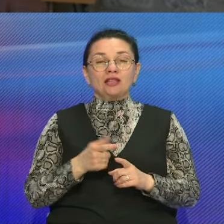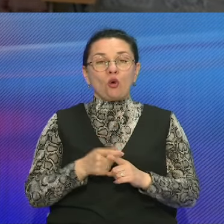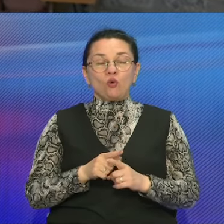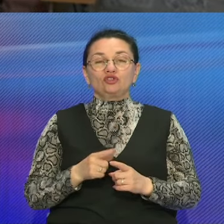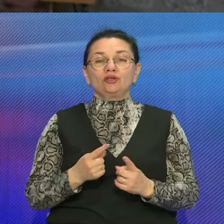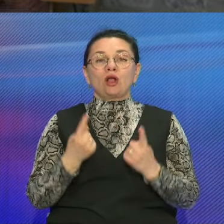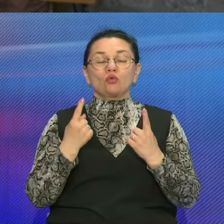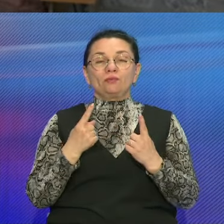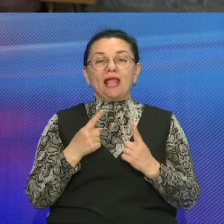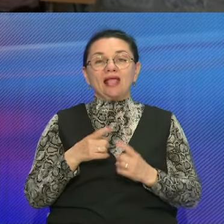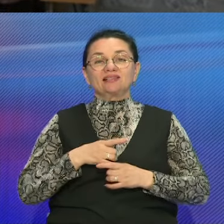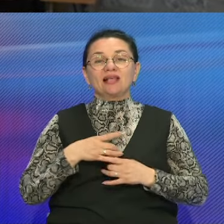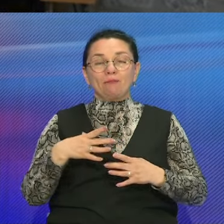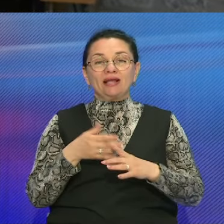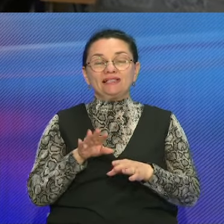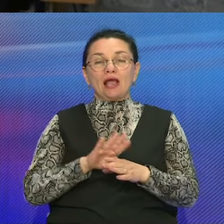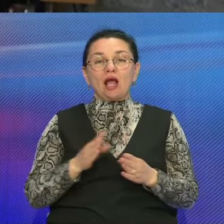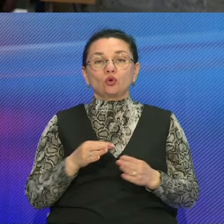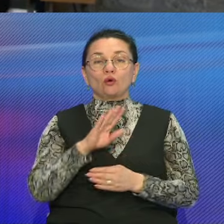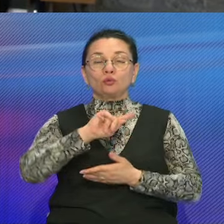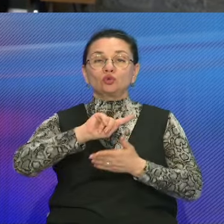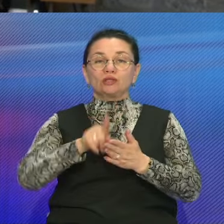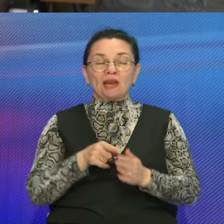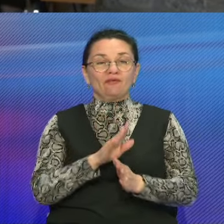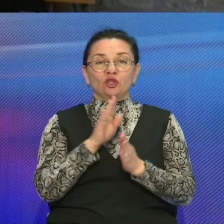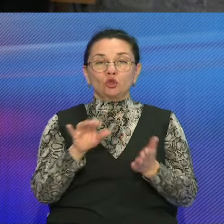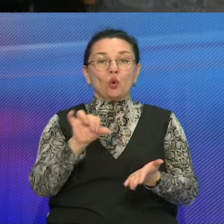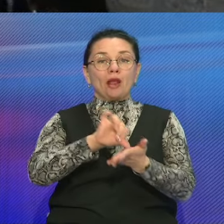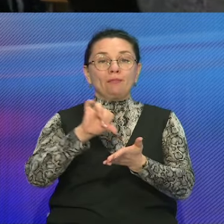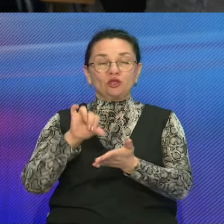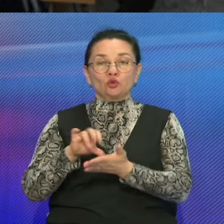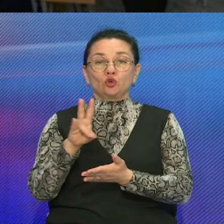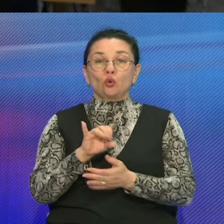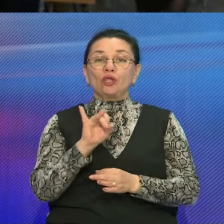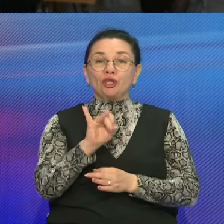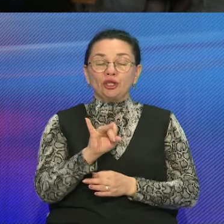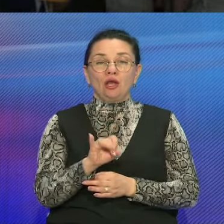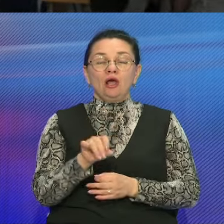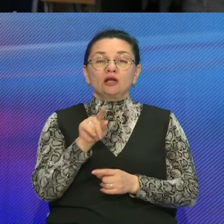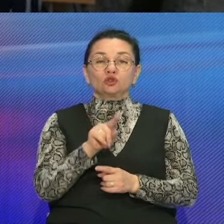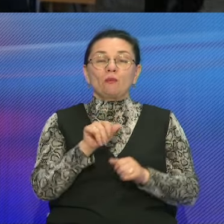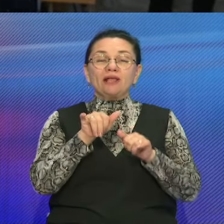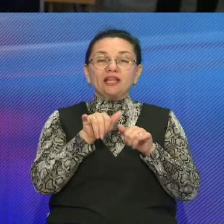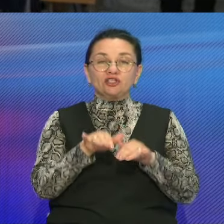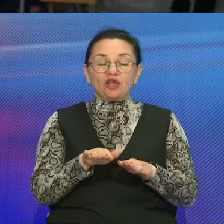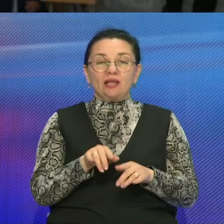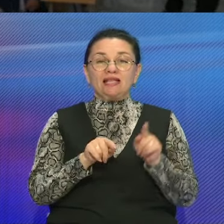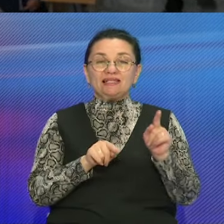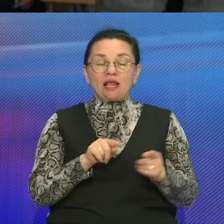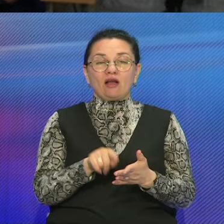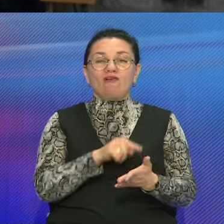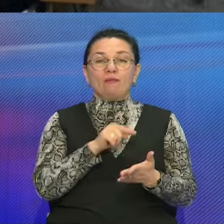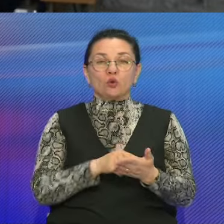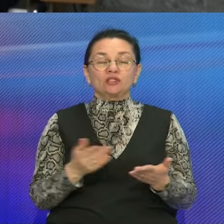событие, которое будут требовать от нас не только присутствия, но и непосредственного участия. Участие в решении тех вопросов,